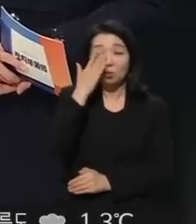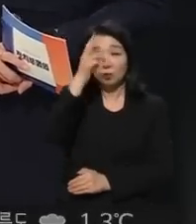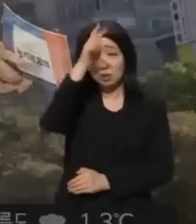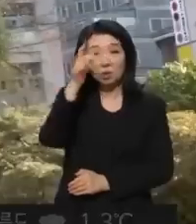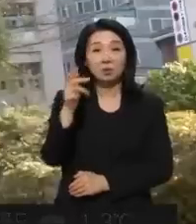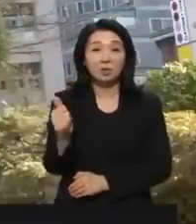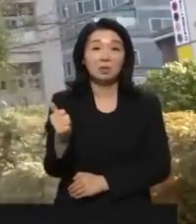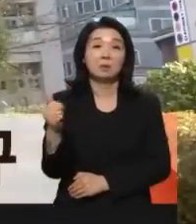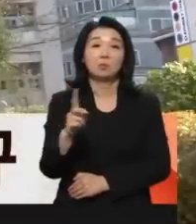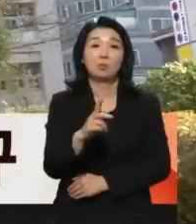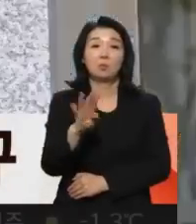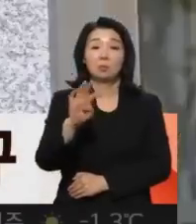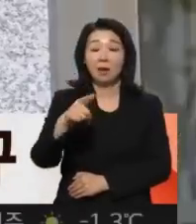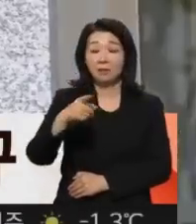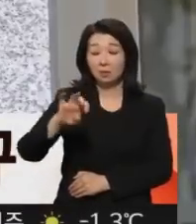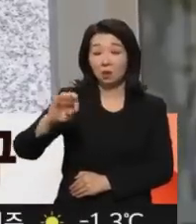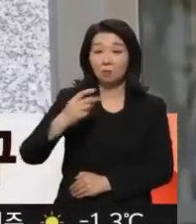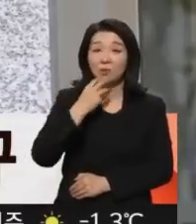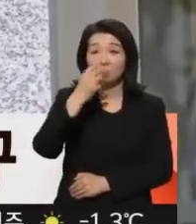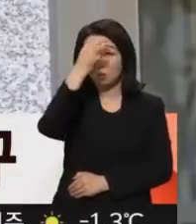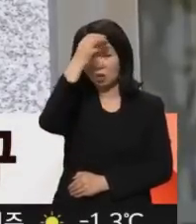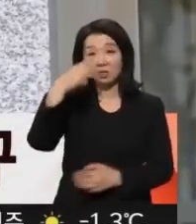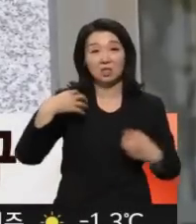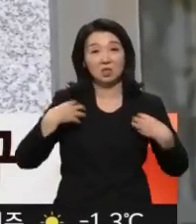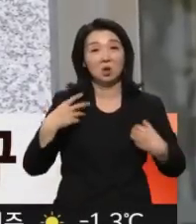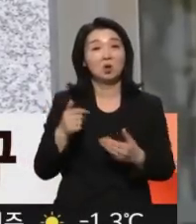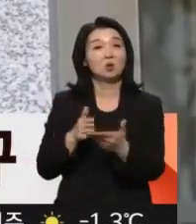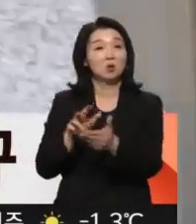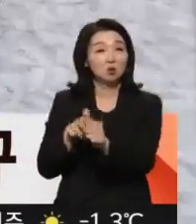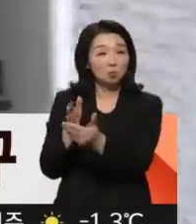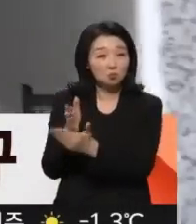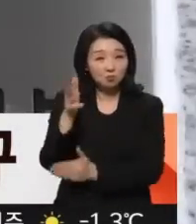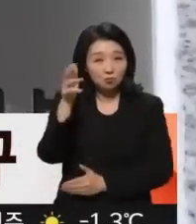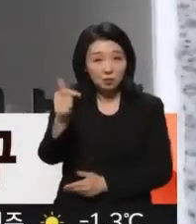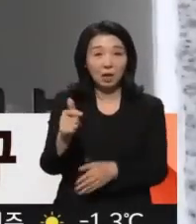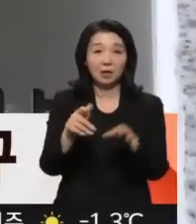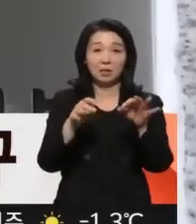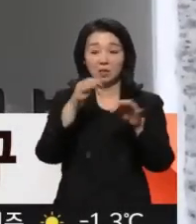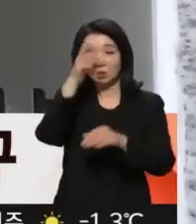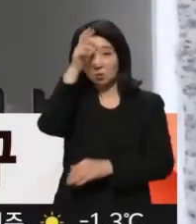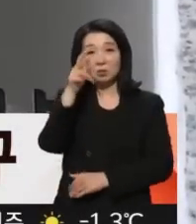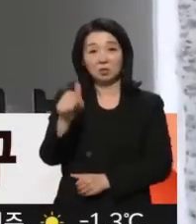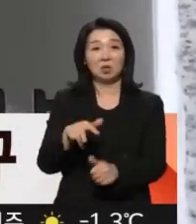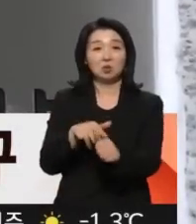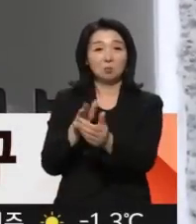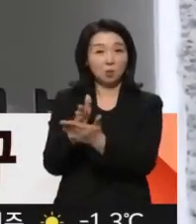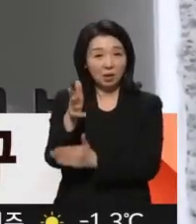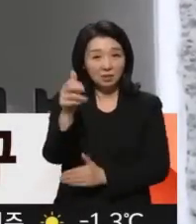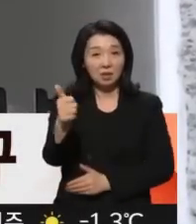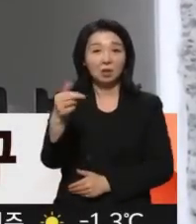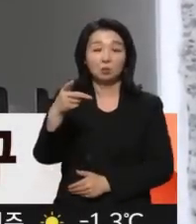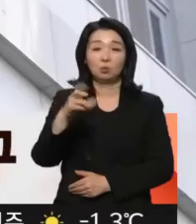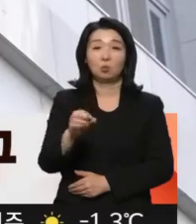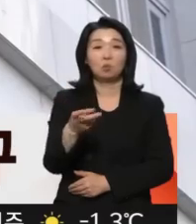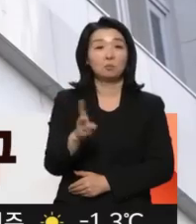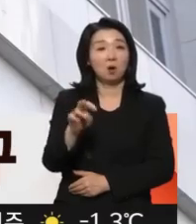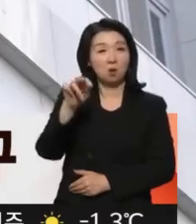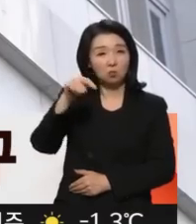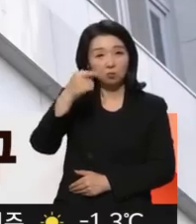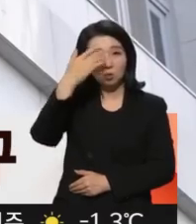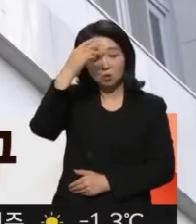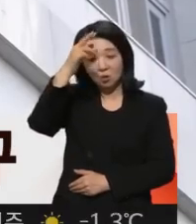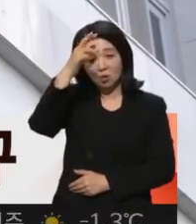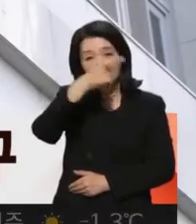용산서장, 박성민 전 서울경찰청 정보부장, 김진호 전 용산서 정보과장, 그리고 송병주 전